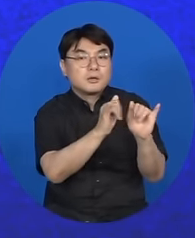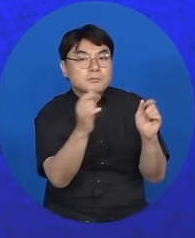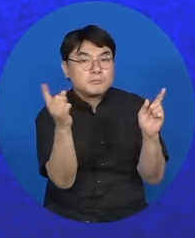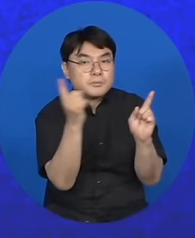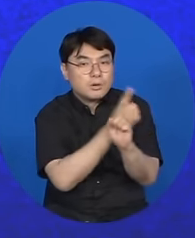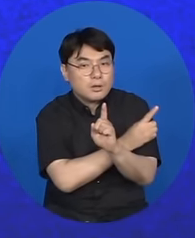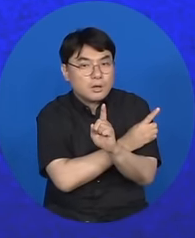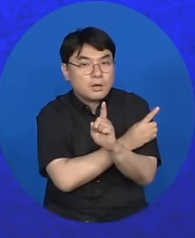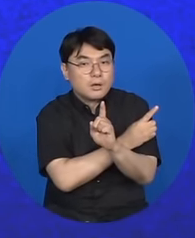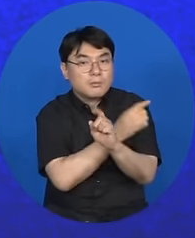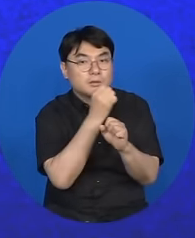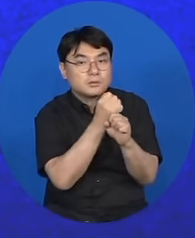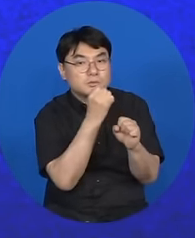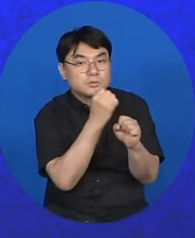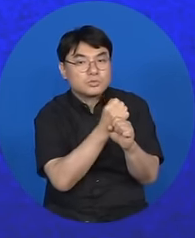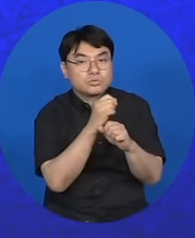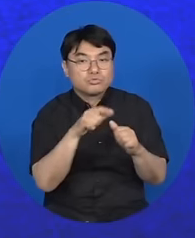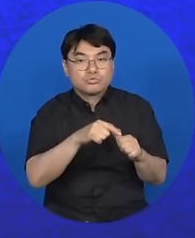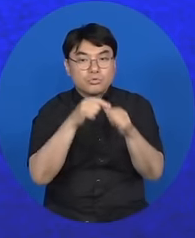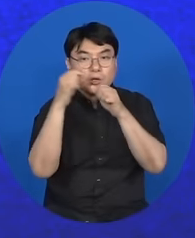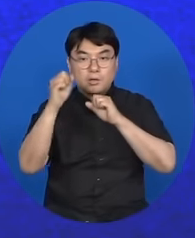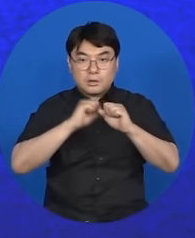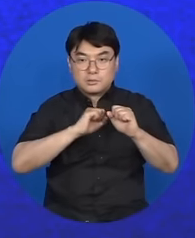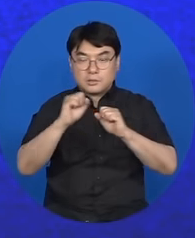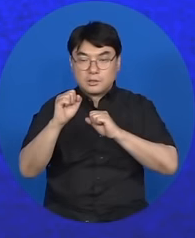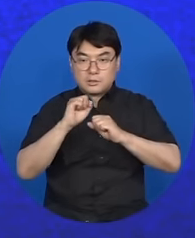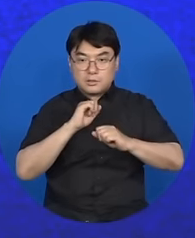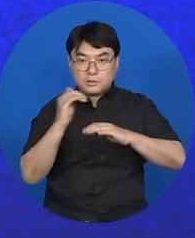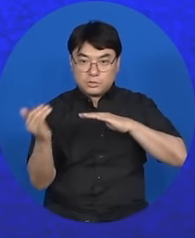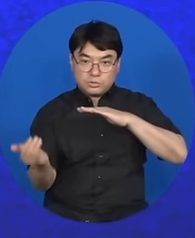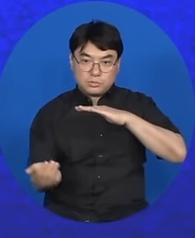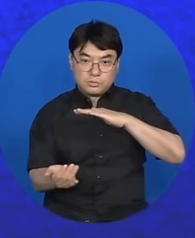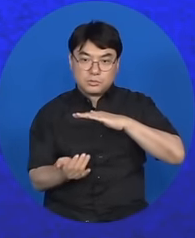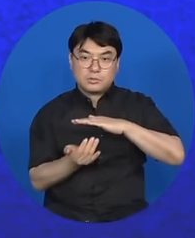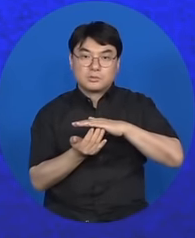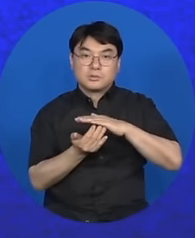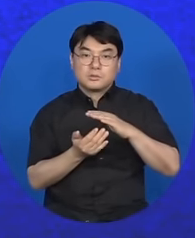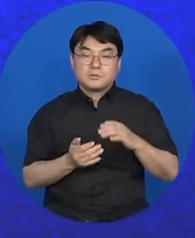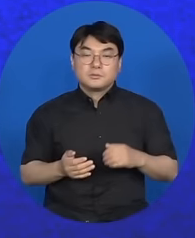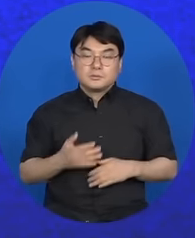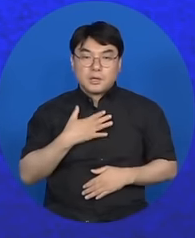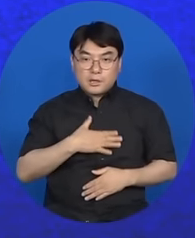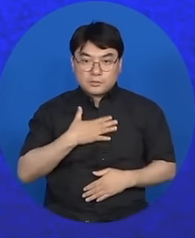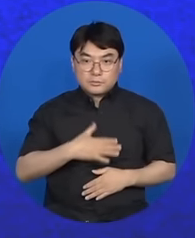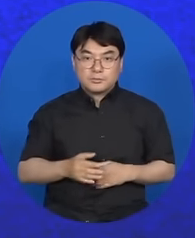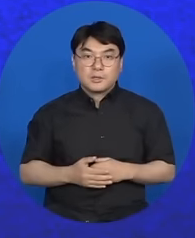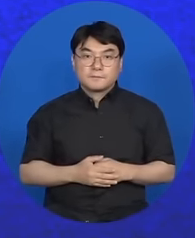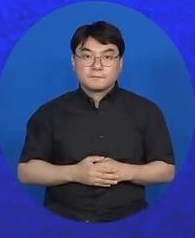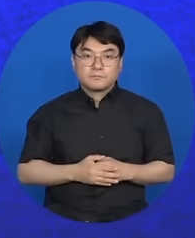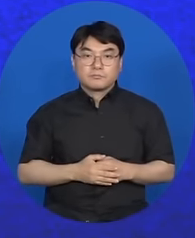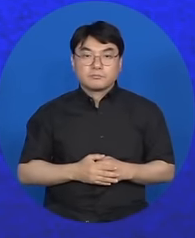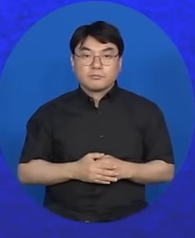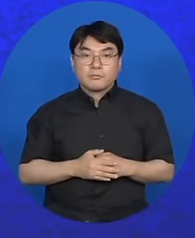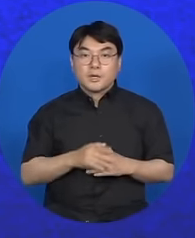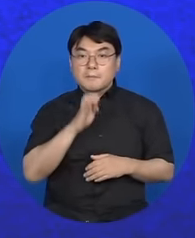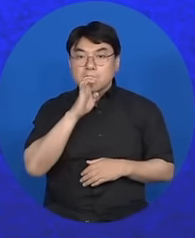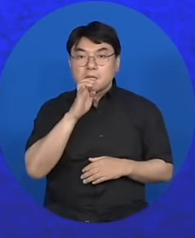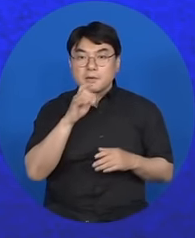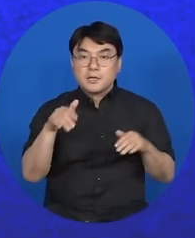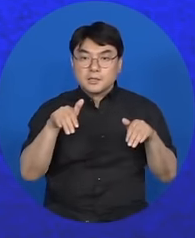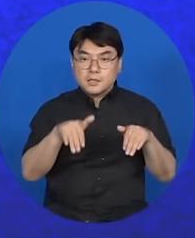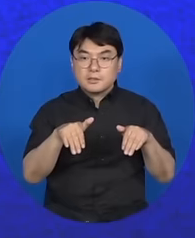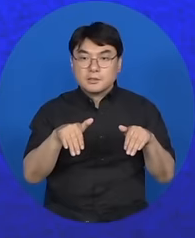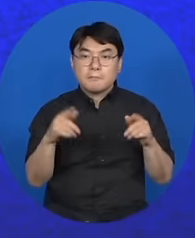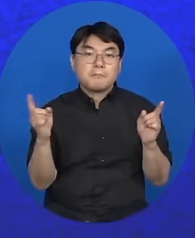사람을 통하여서 구원의 역사를 이루게 하실 수 있다는 거예요. 여러분, 사실 내시와 빌립이 만날 가능성이 얼마나